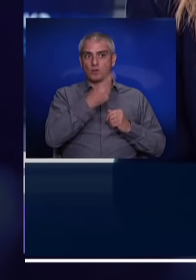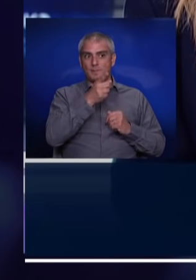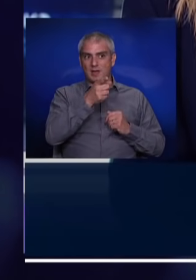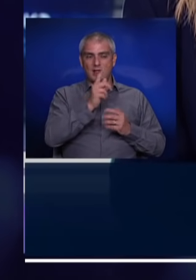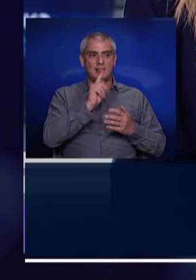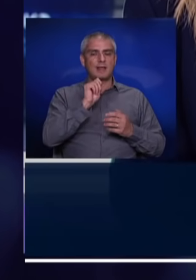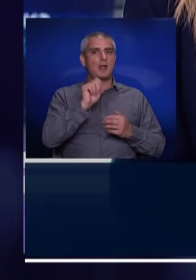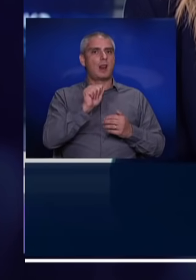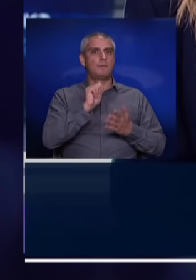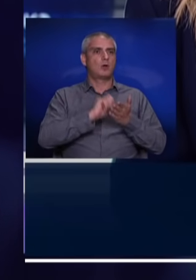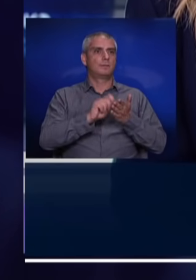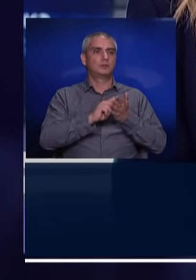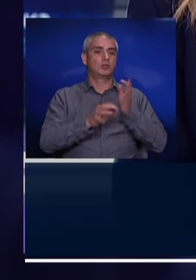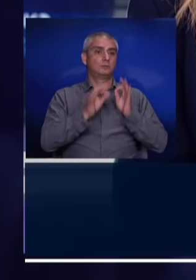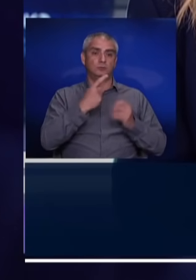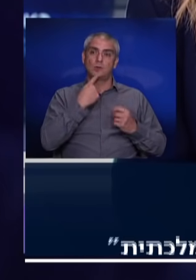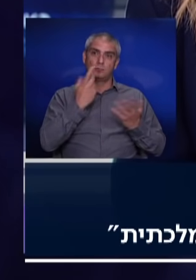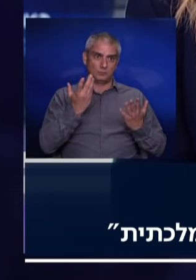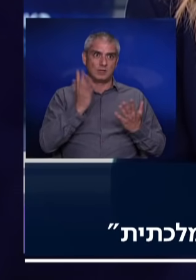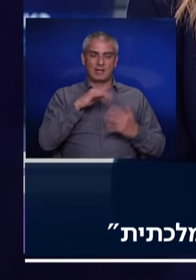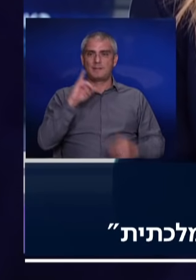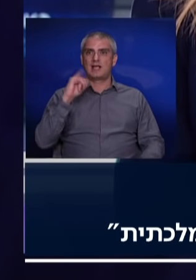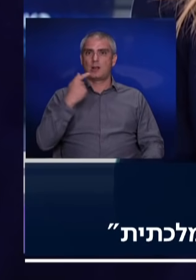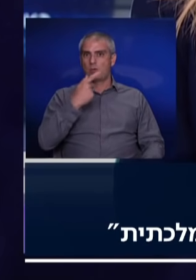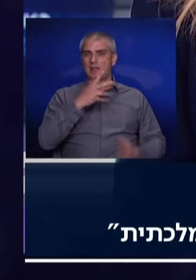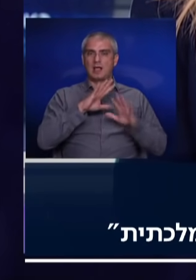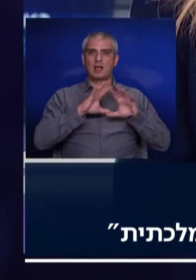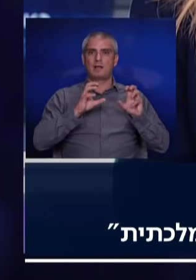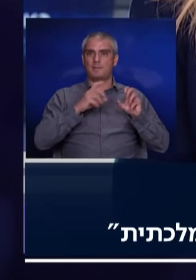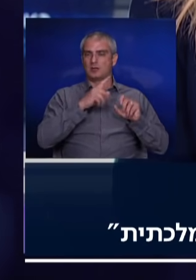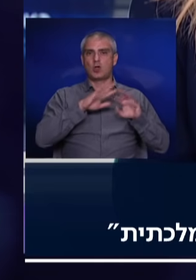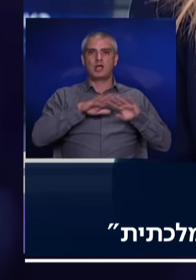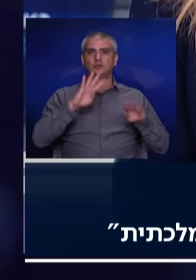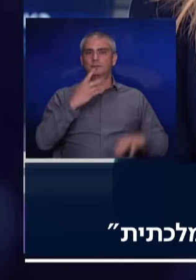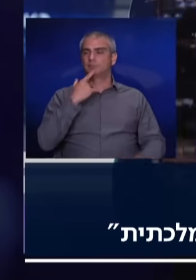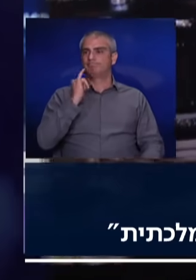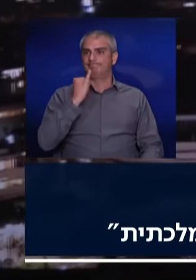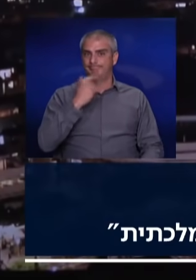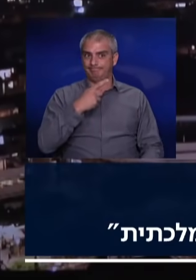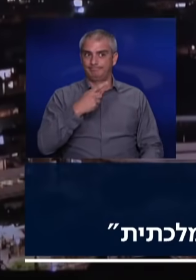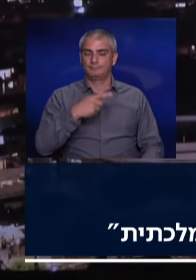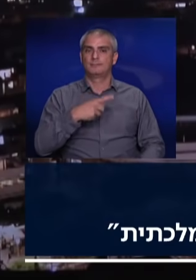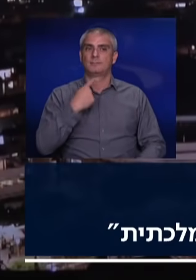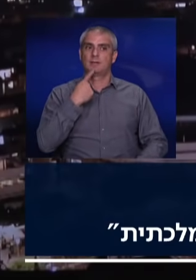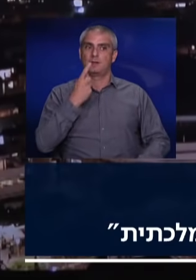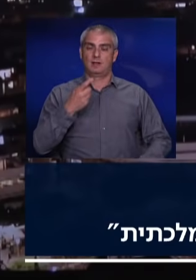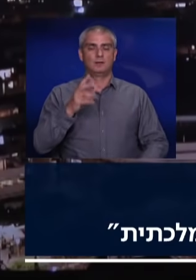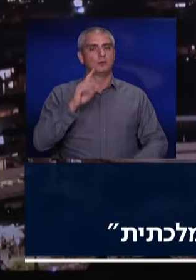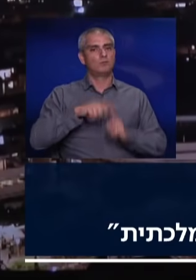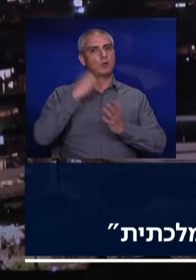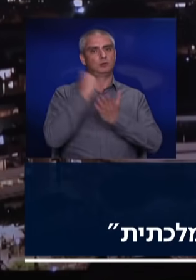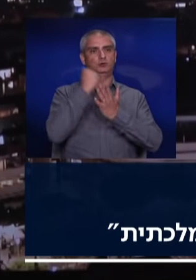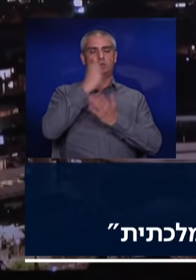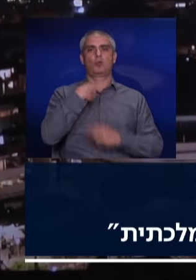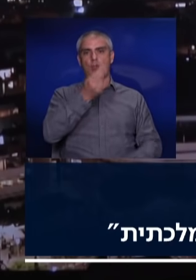אלמוג, פרשניתנו לענייני משפט, וליגאל גואטה בכאן רשת ב'. כן, מיכל, ערב טוב. האמירה הזאת, האור הירוק הזה שנותן